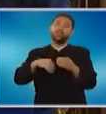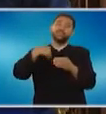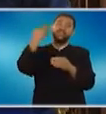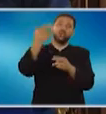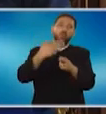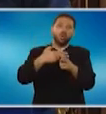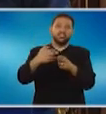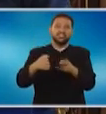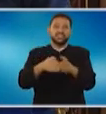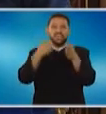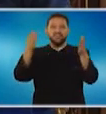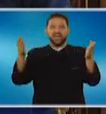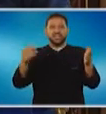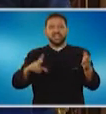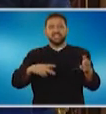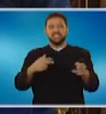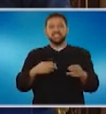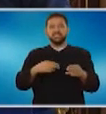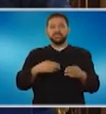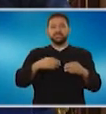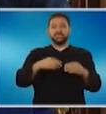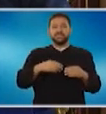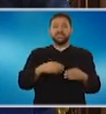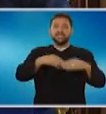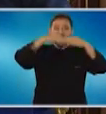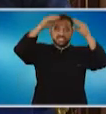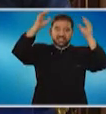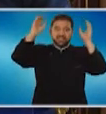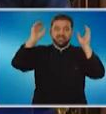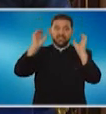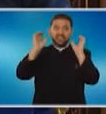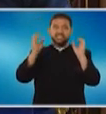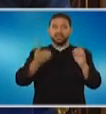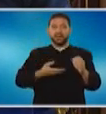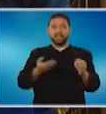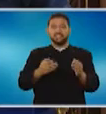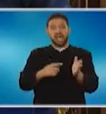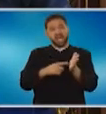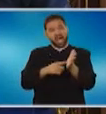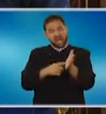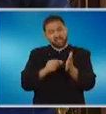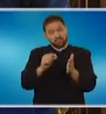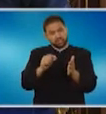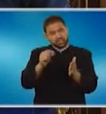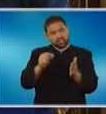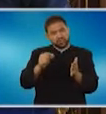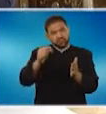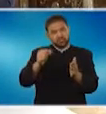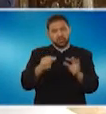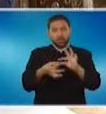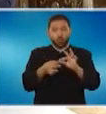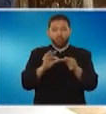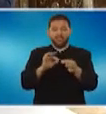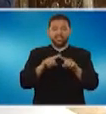părinții care iau, folosesc Scriptura, explică Scriptura și încetul cu încetul, e un